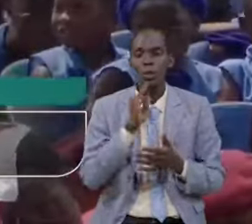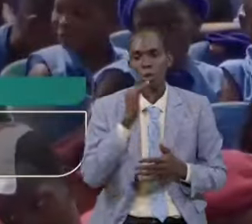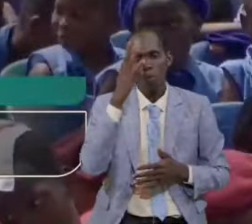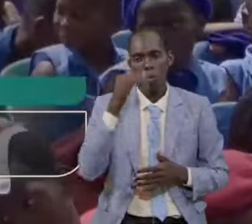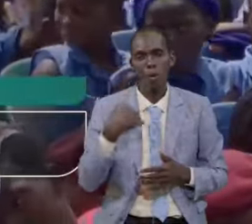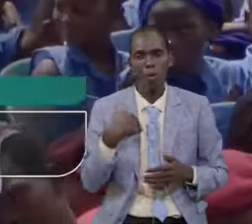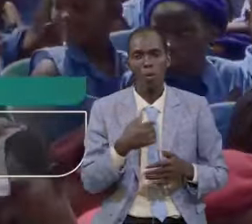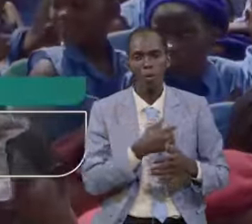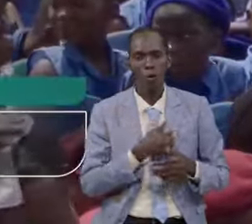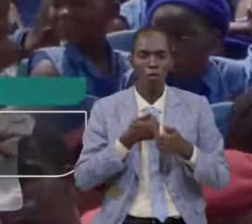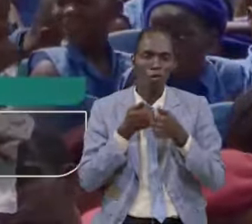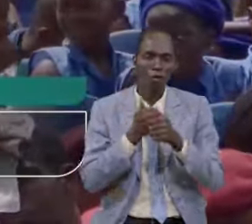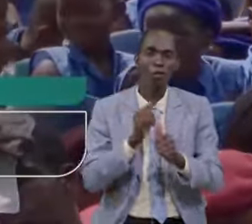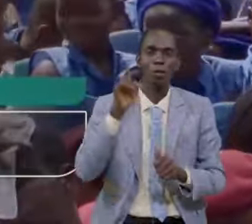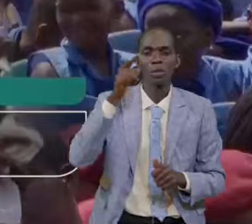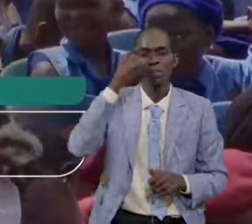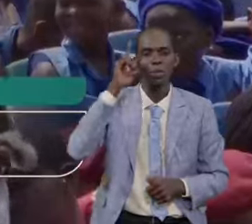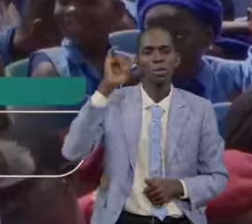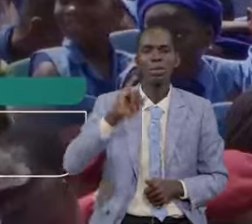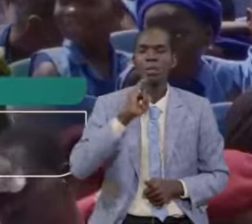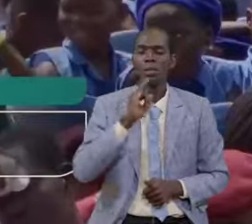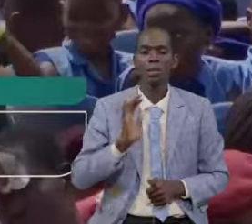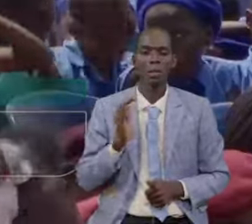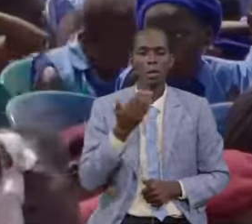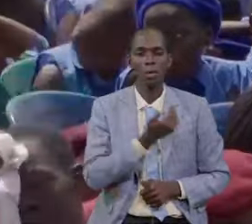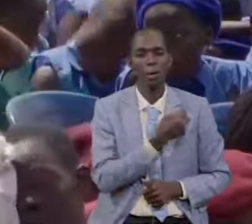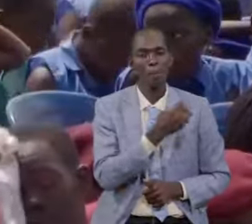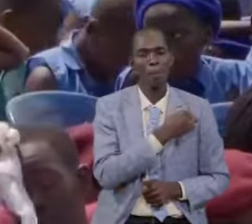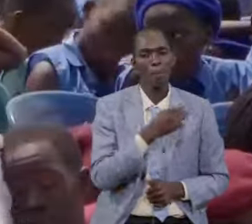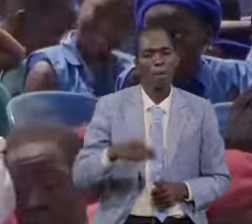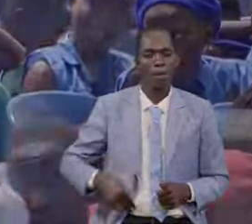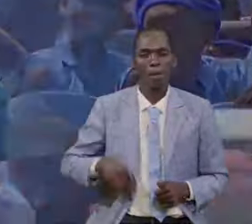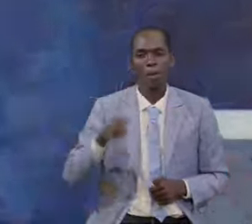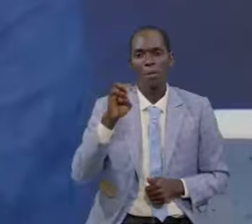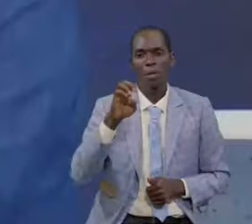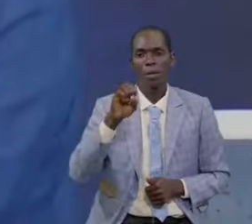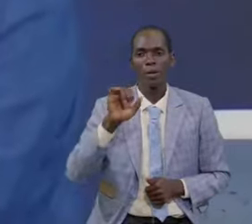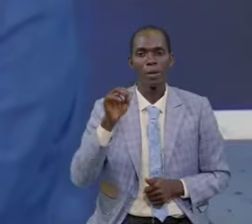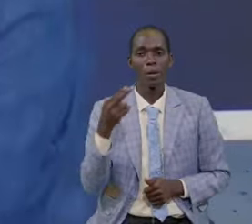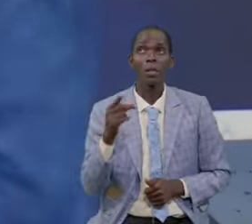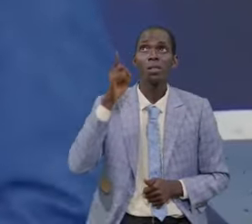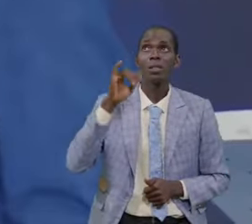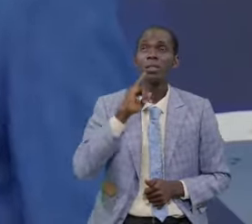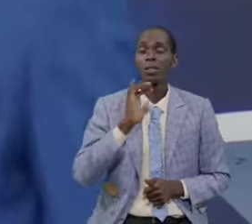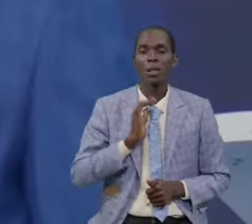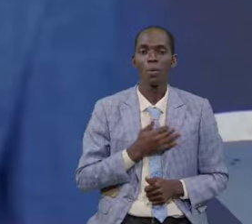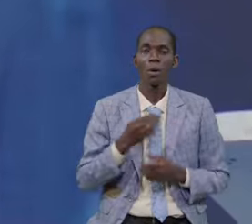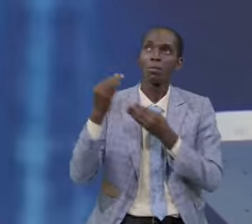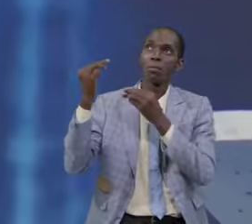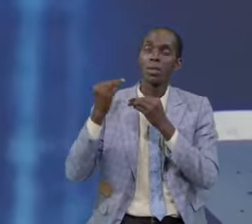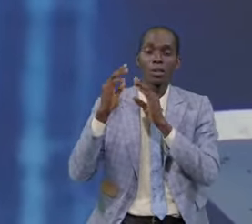avec lui. Il est le Messie. C'est pourquoi nous marchons avec lui. Il est notre médiateur. C'est pourquoi nous marchons avec lui. Il